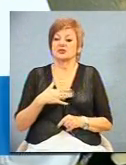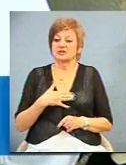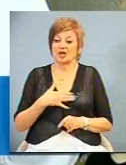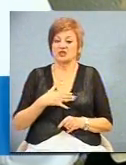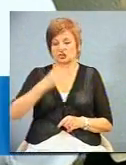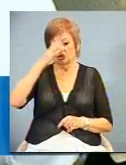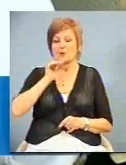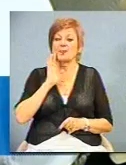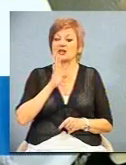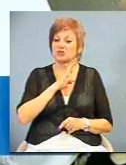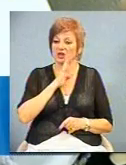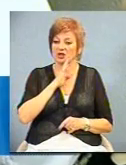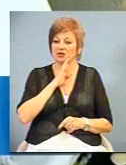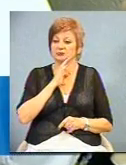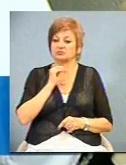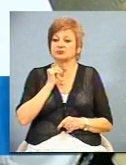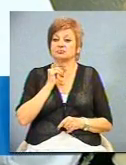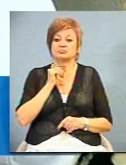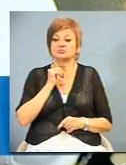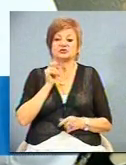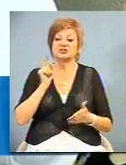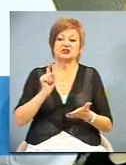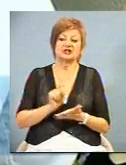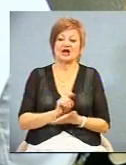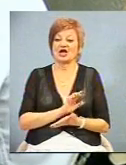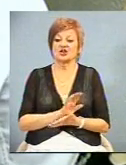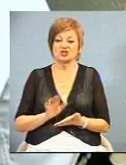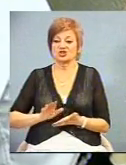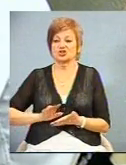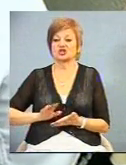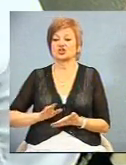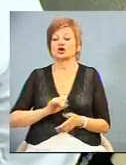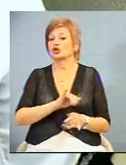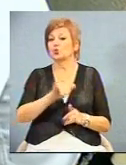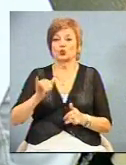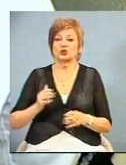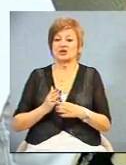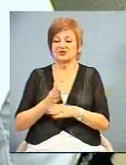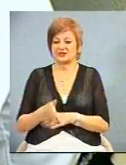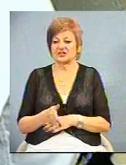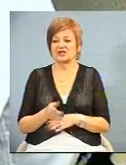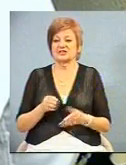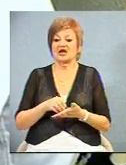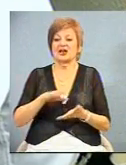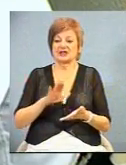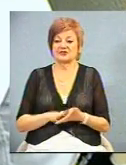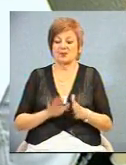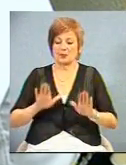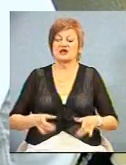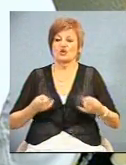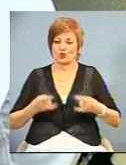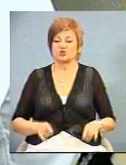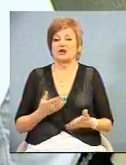наші батьки не повинні ні до відділу ДРАЦ звертатись, ні до органів реєстрації місця народження.